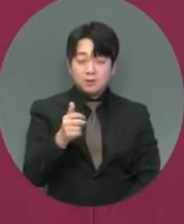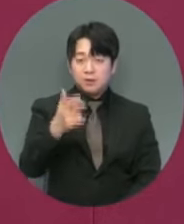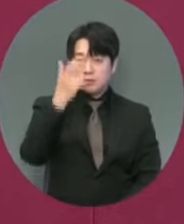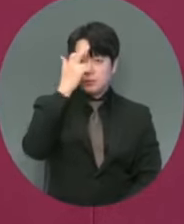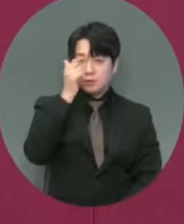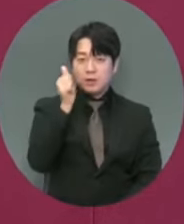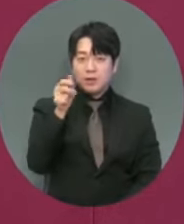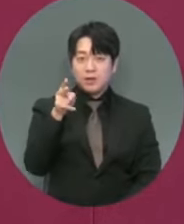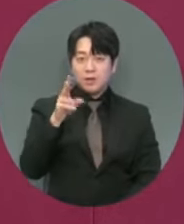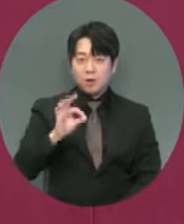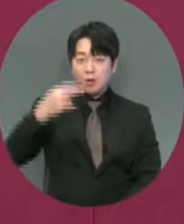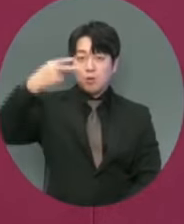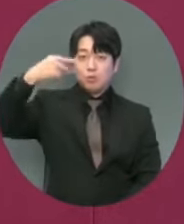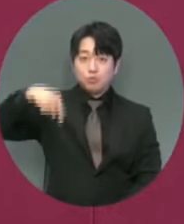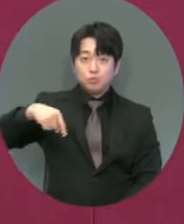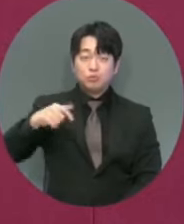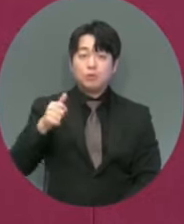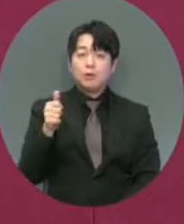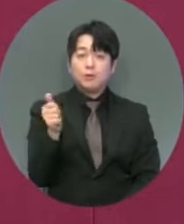최형두 의원,